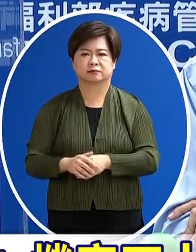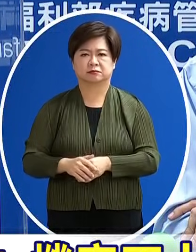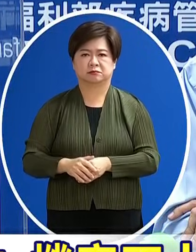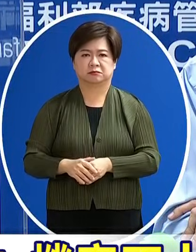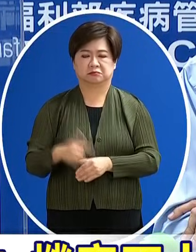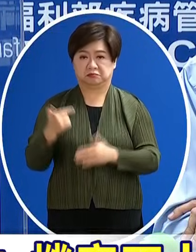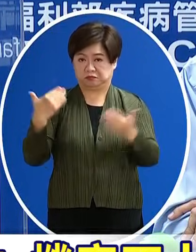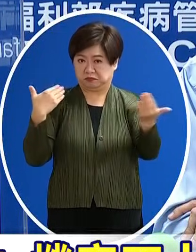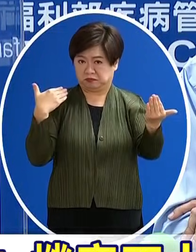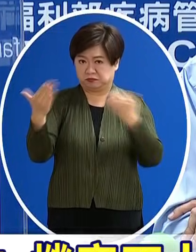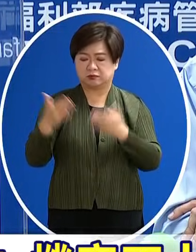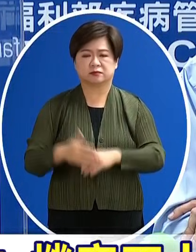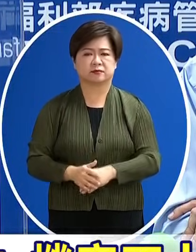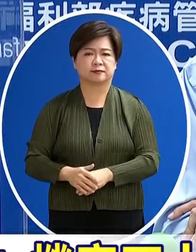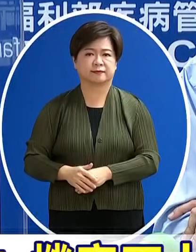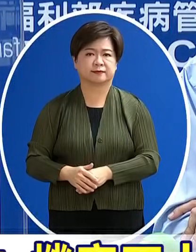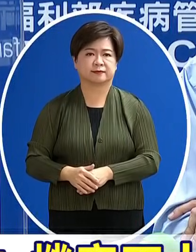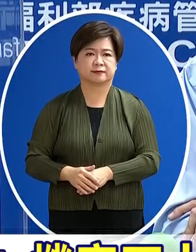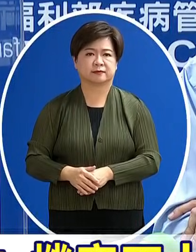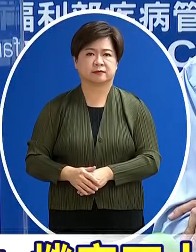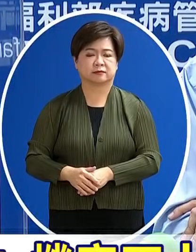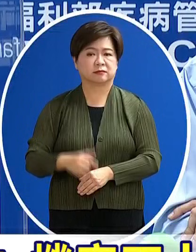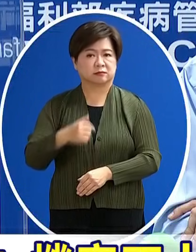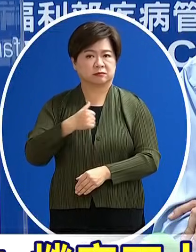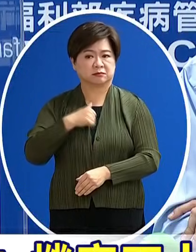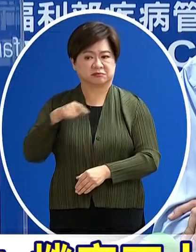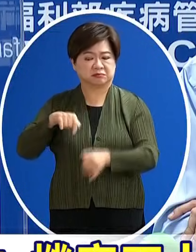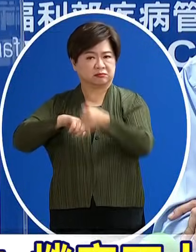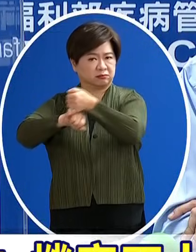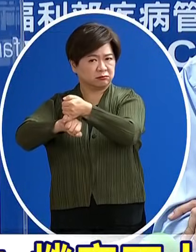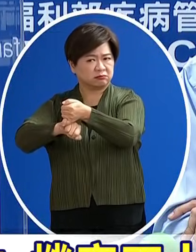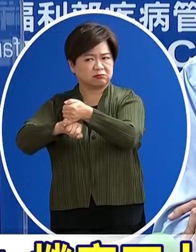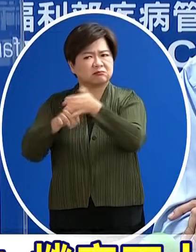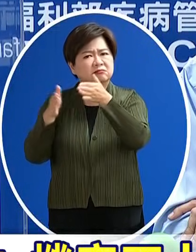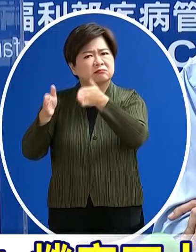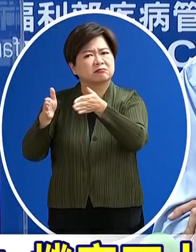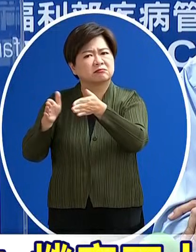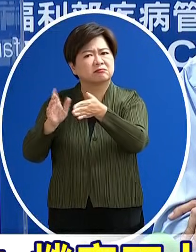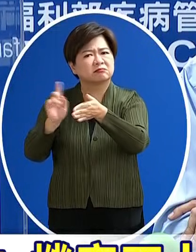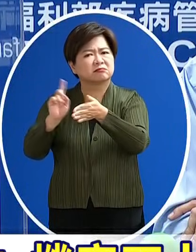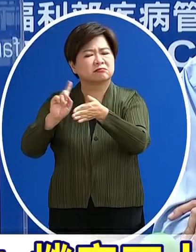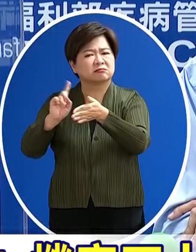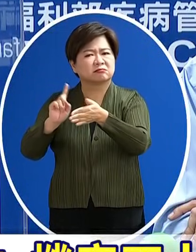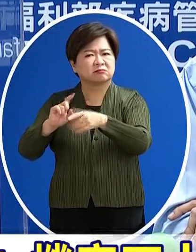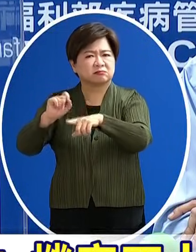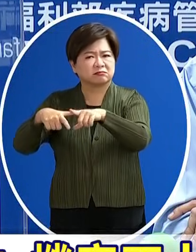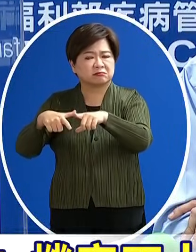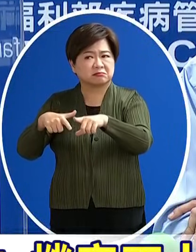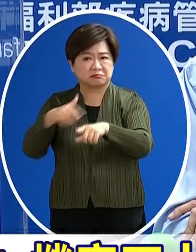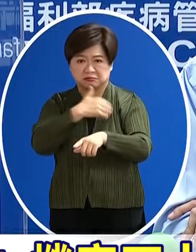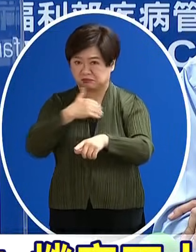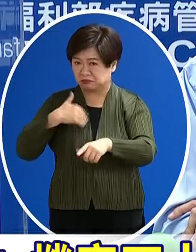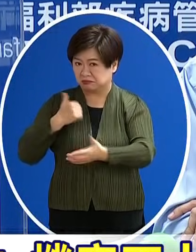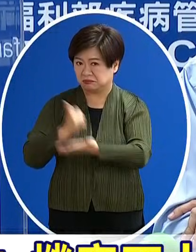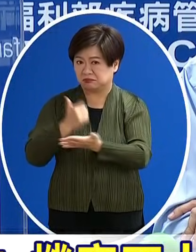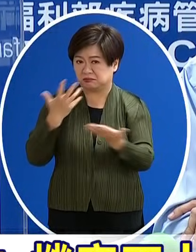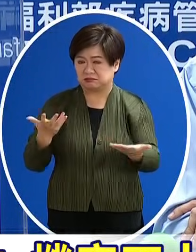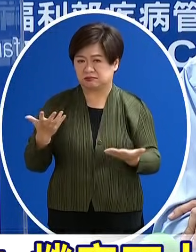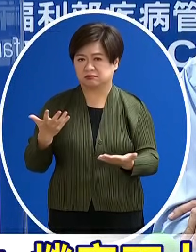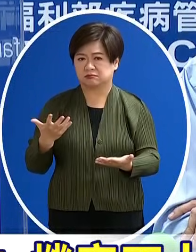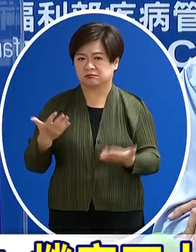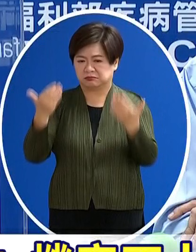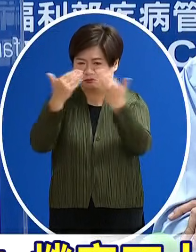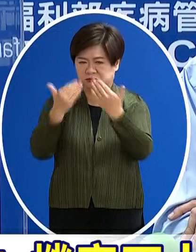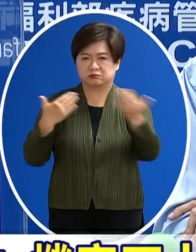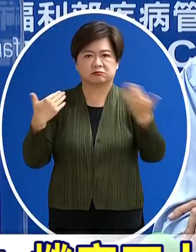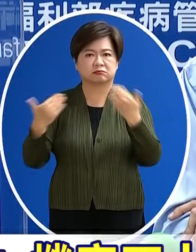的，就是说真的要去买的到底是说买得到还买不到，这还是一件非常重要的物